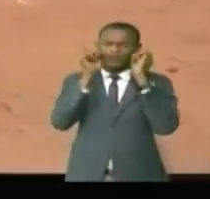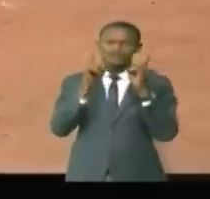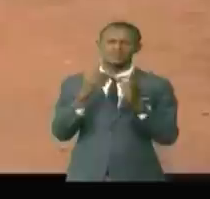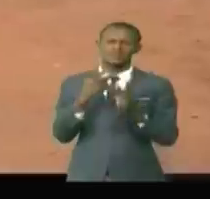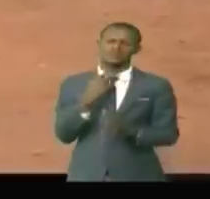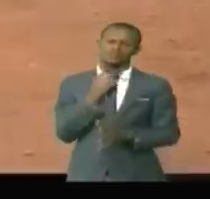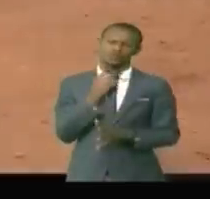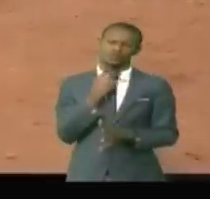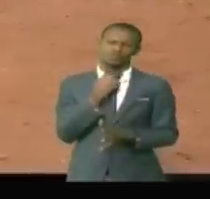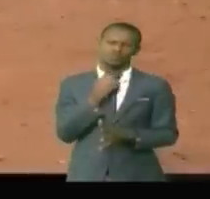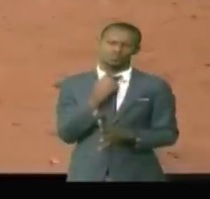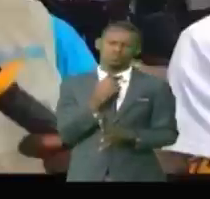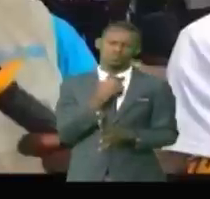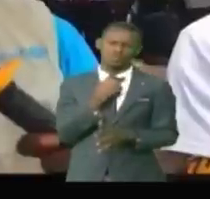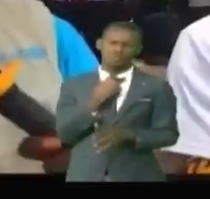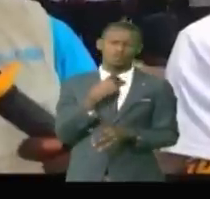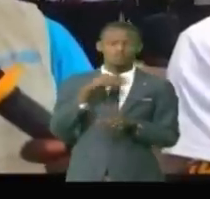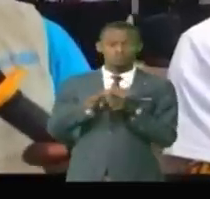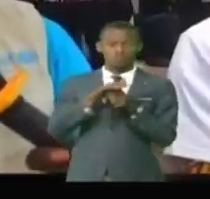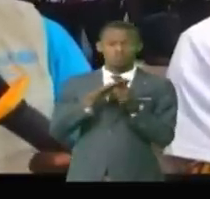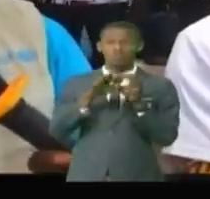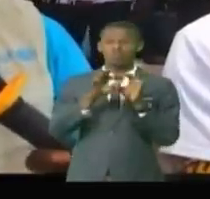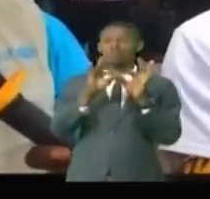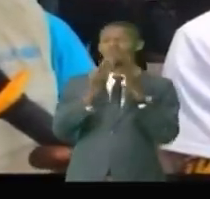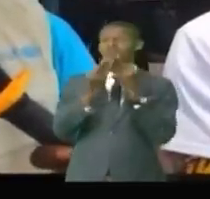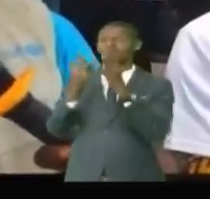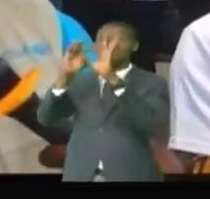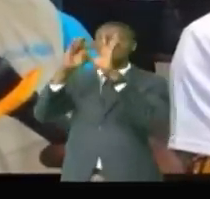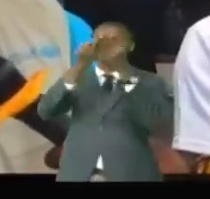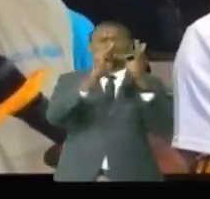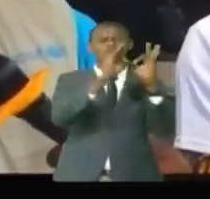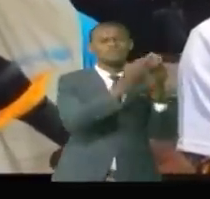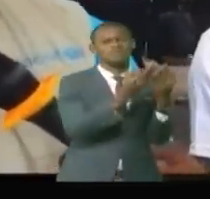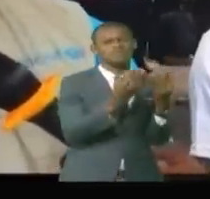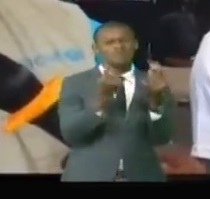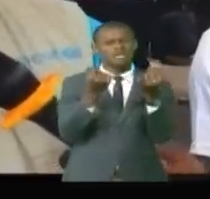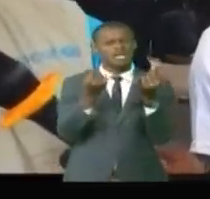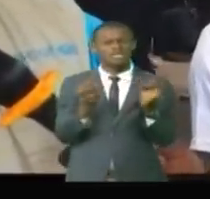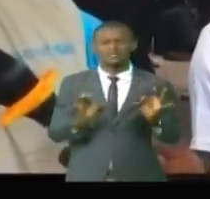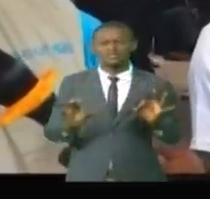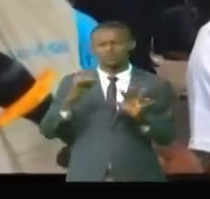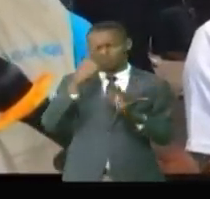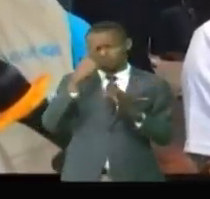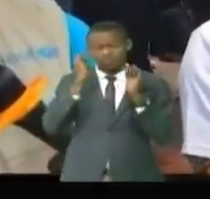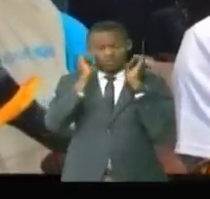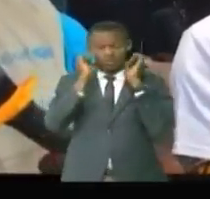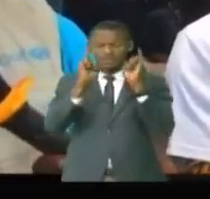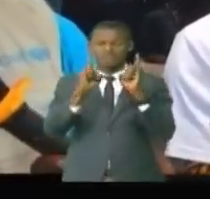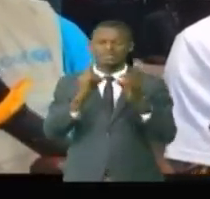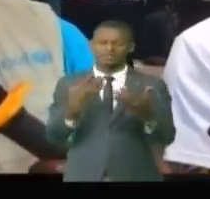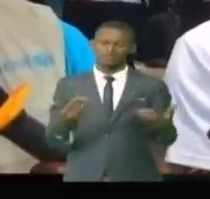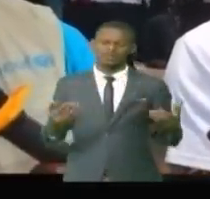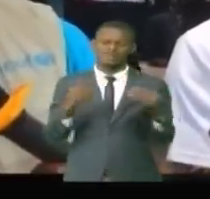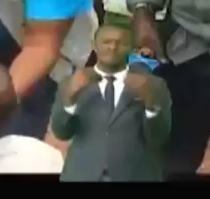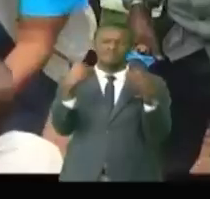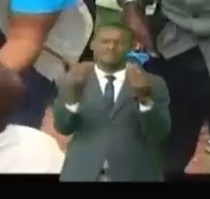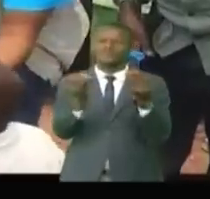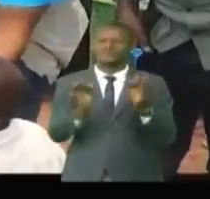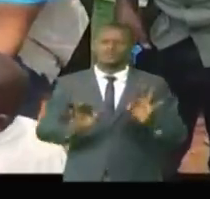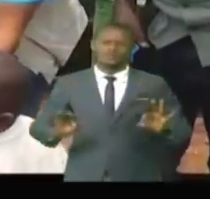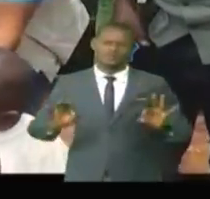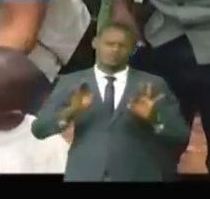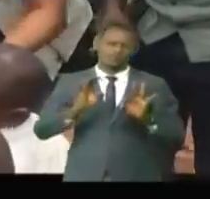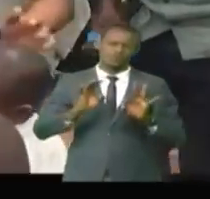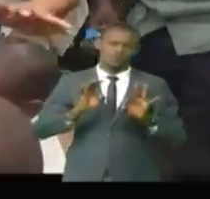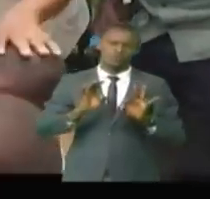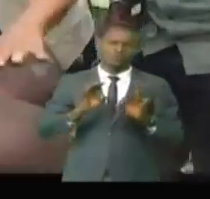peuvent financent plus de 75% des dépenses courantes en éducation. Mais cela, la non-scolarisation est plutôt due